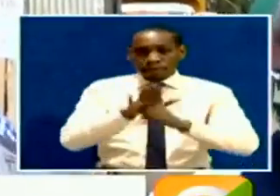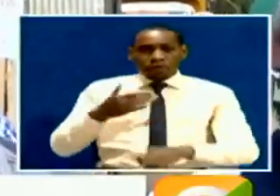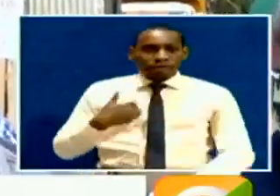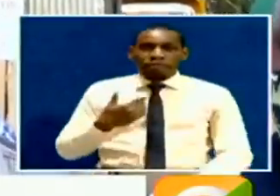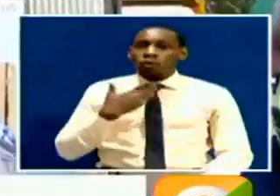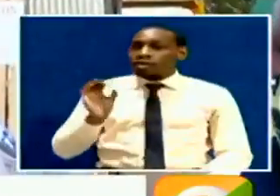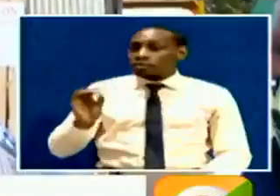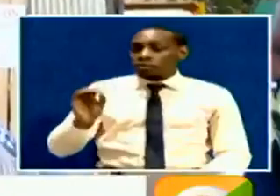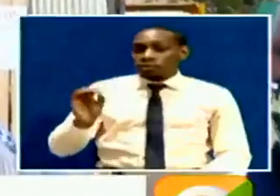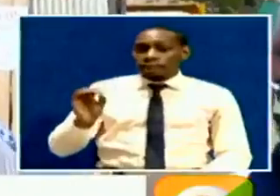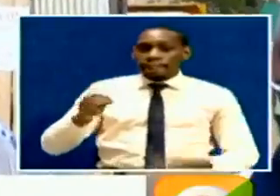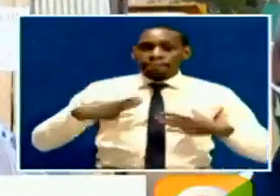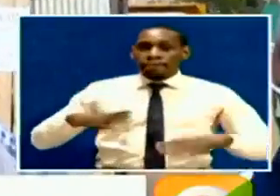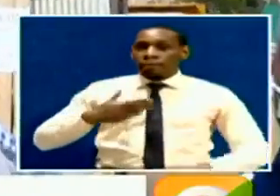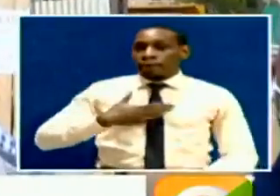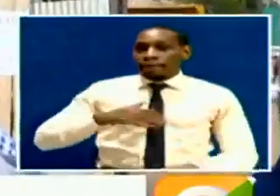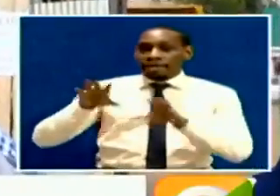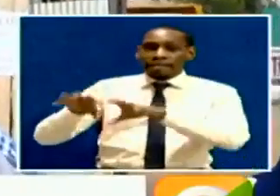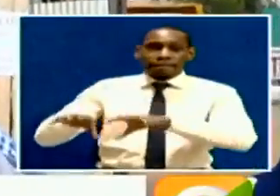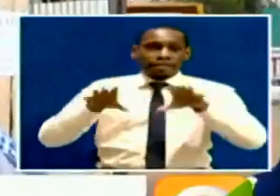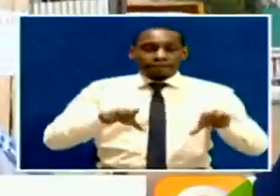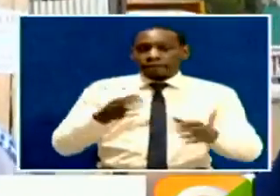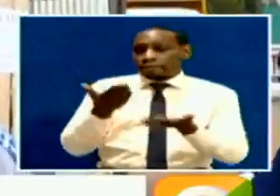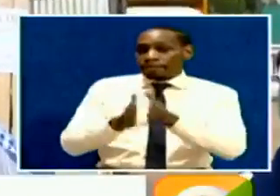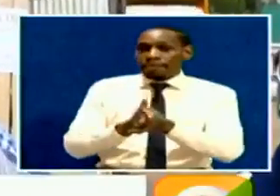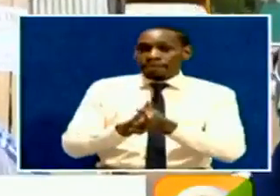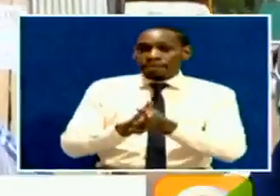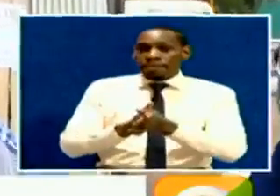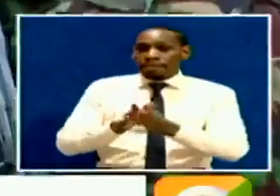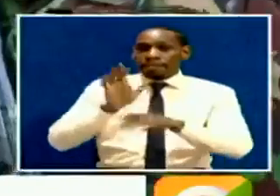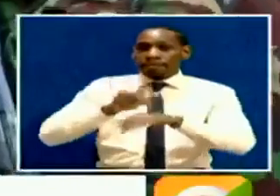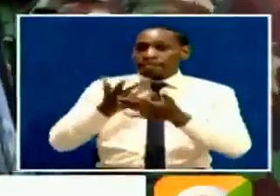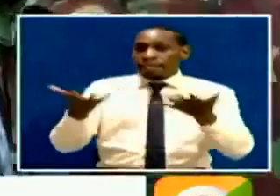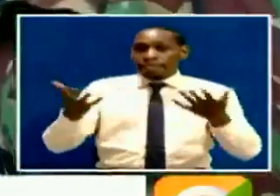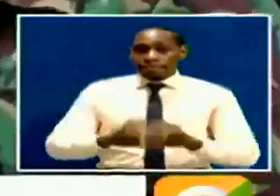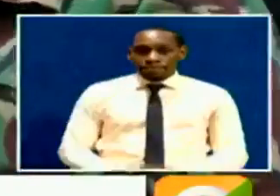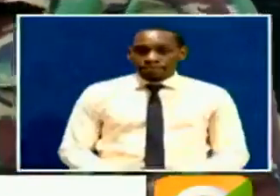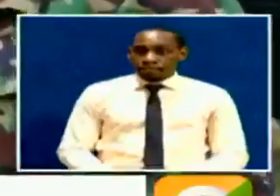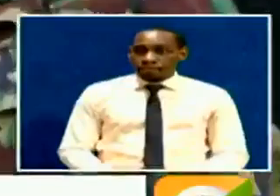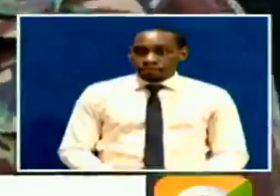corona. Siwezi taka watu wangu waumie ama wapate madhara yoyote.